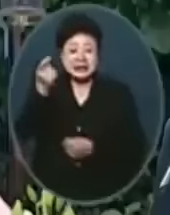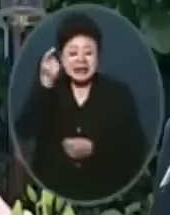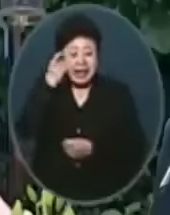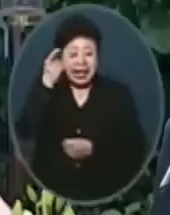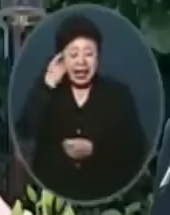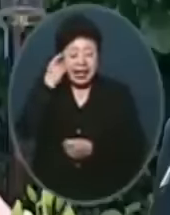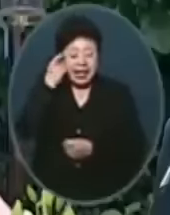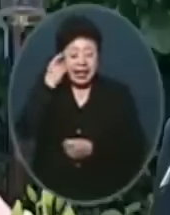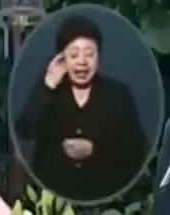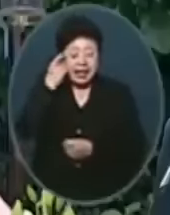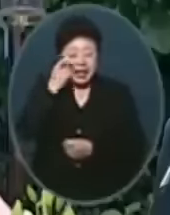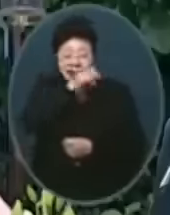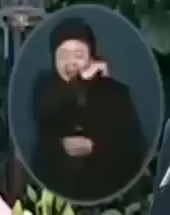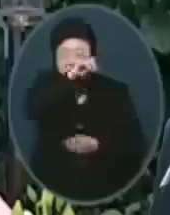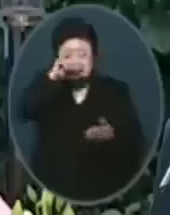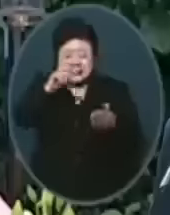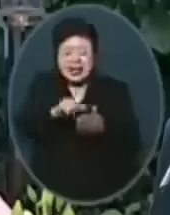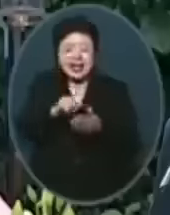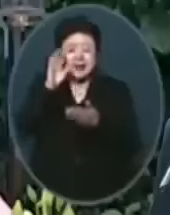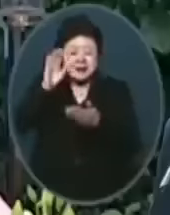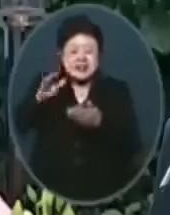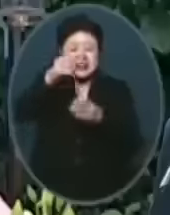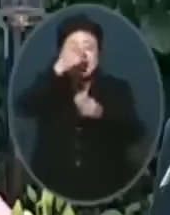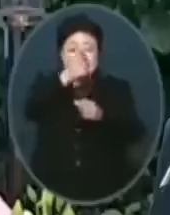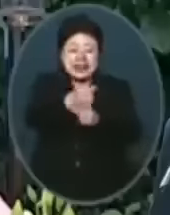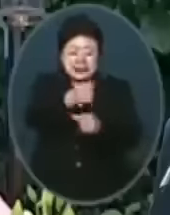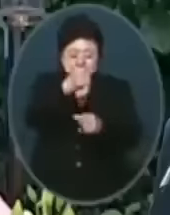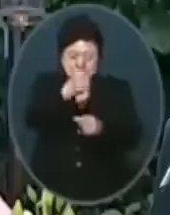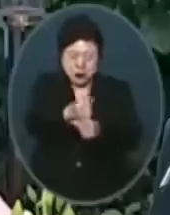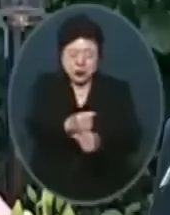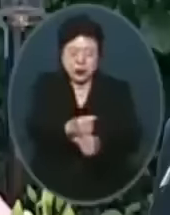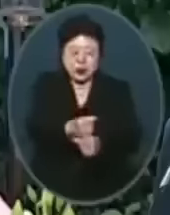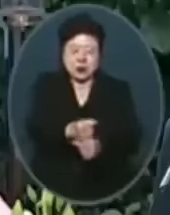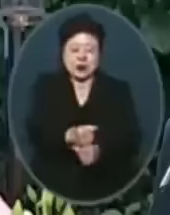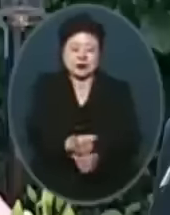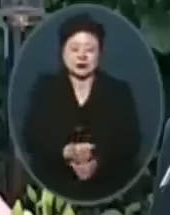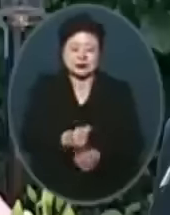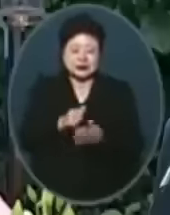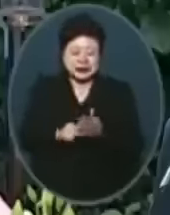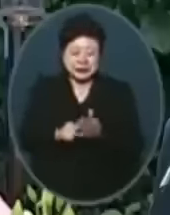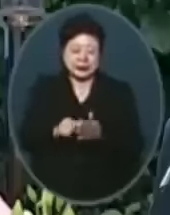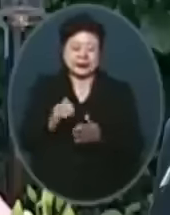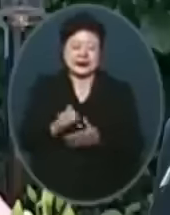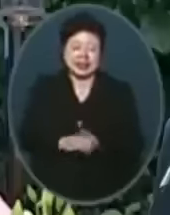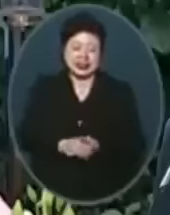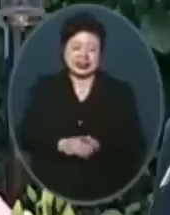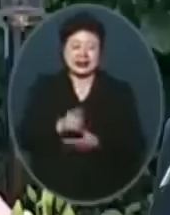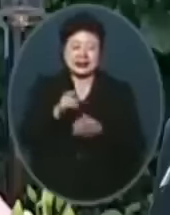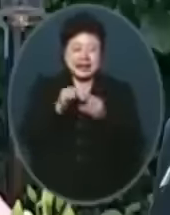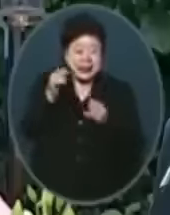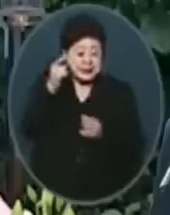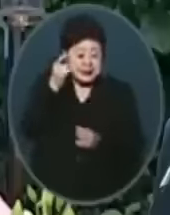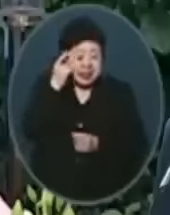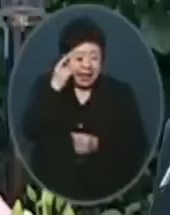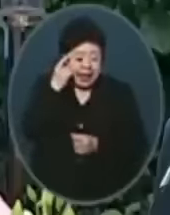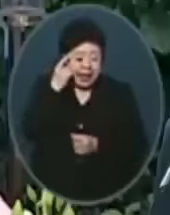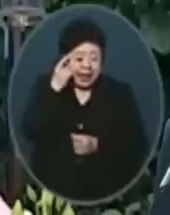생각은 인생의 미래를 창조하는 재료입니다. 그 사람의